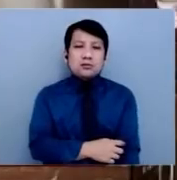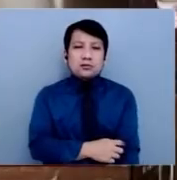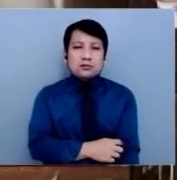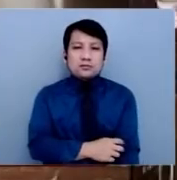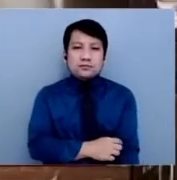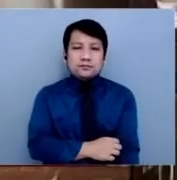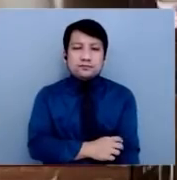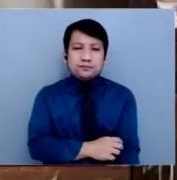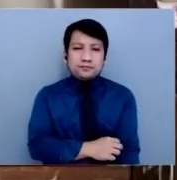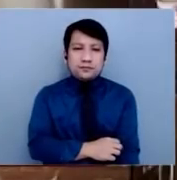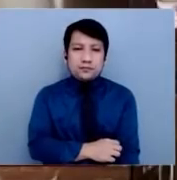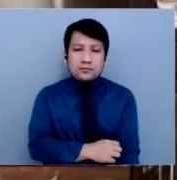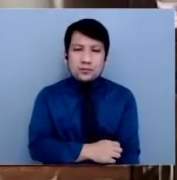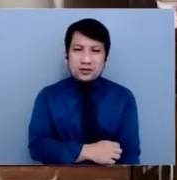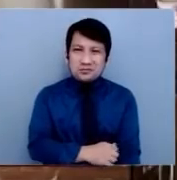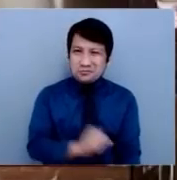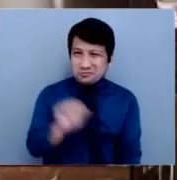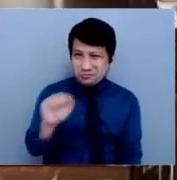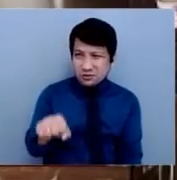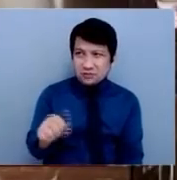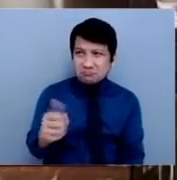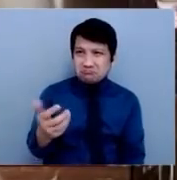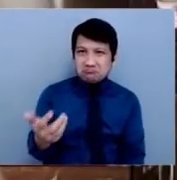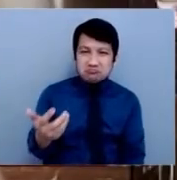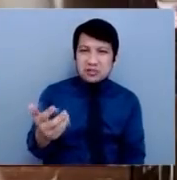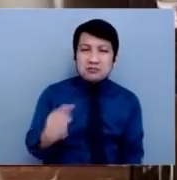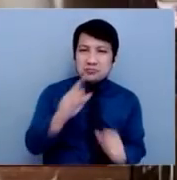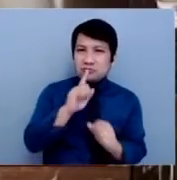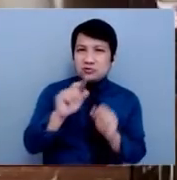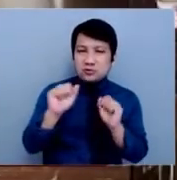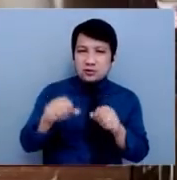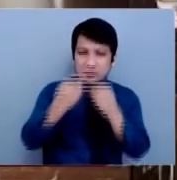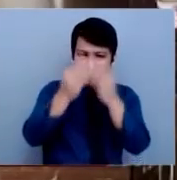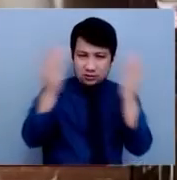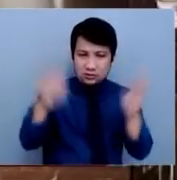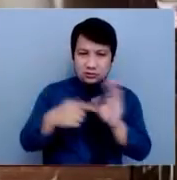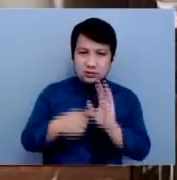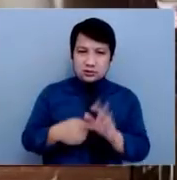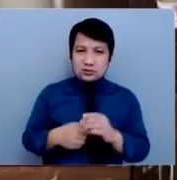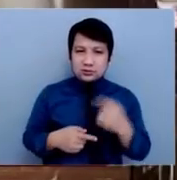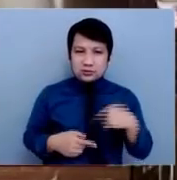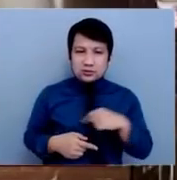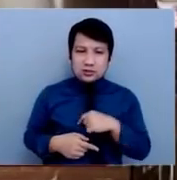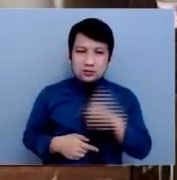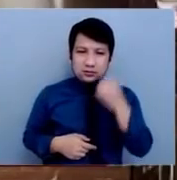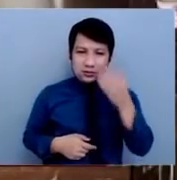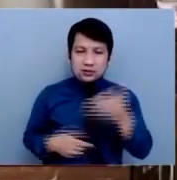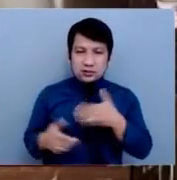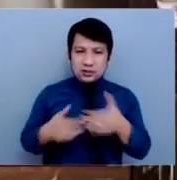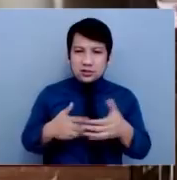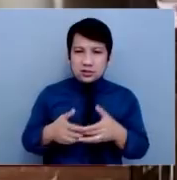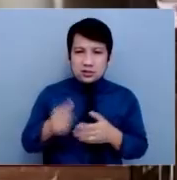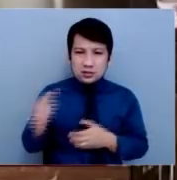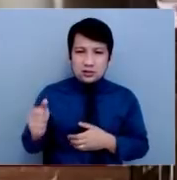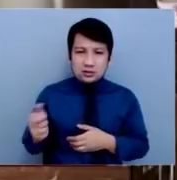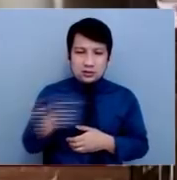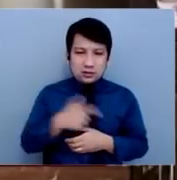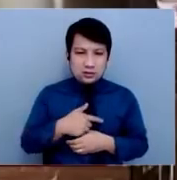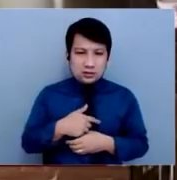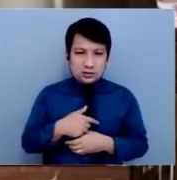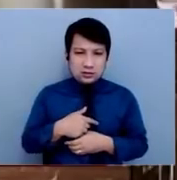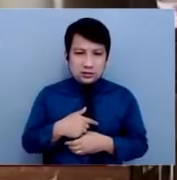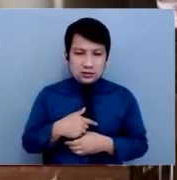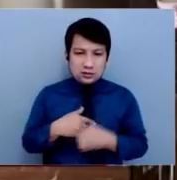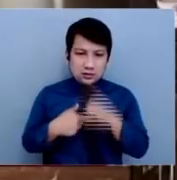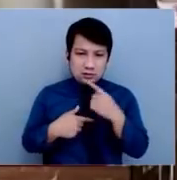Kung sa question na posible ba, posible at nangyayari naman talaga na magkakaiba ang magiging ruling ng division kahit